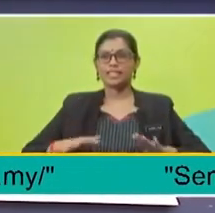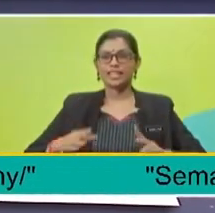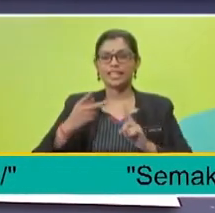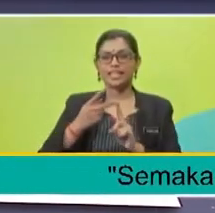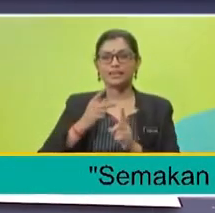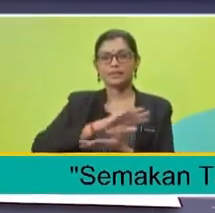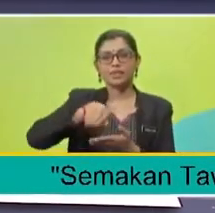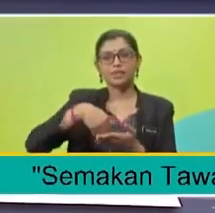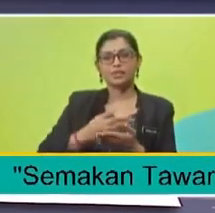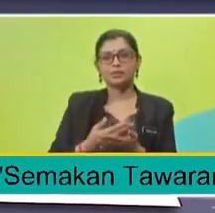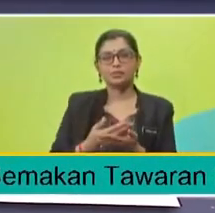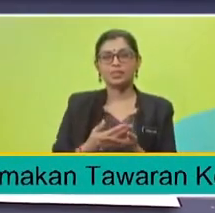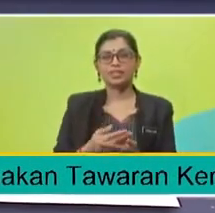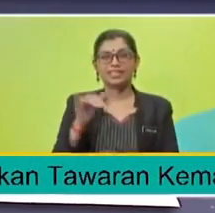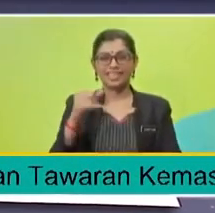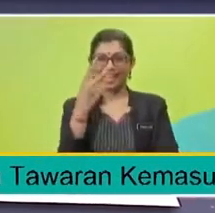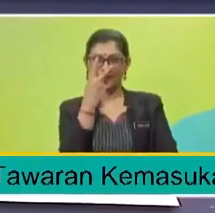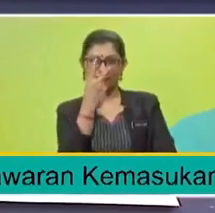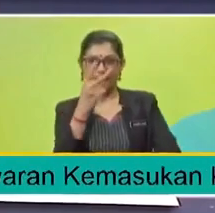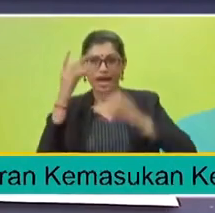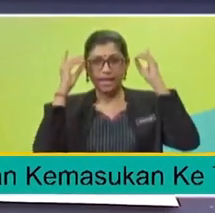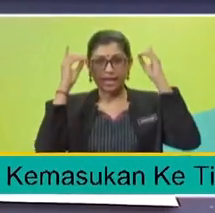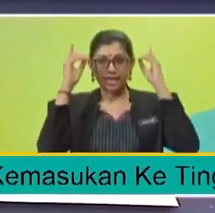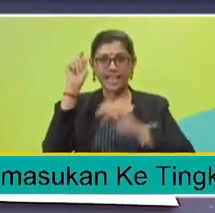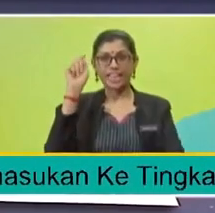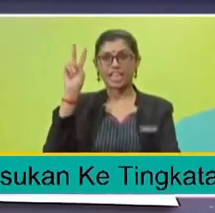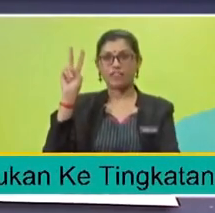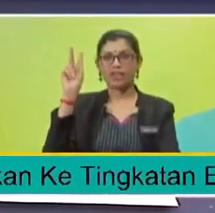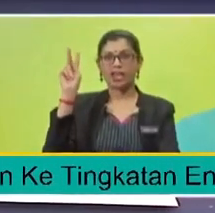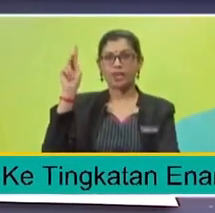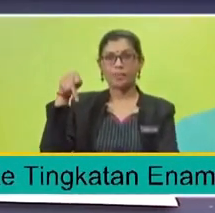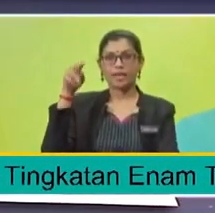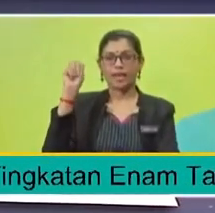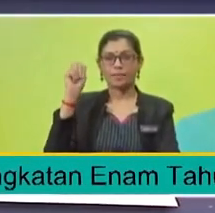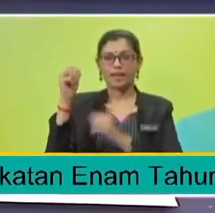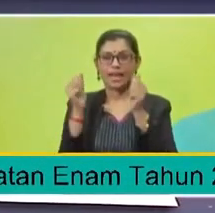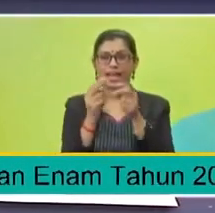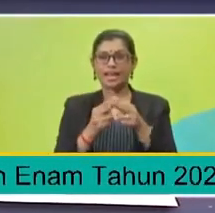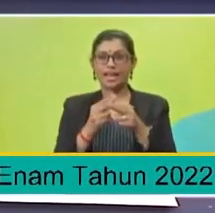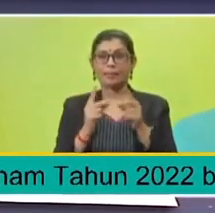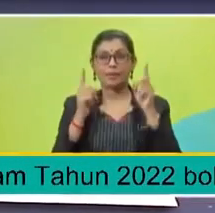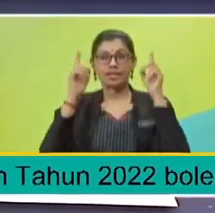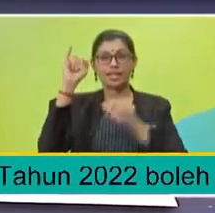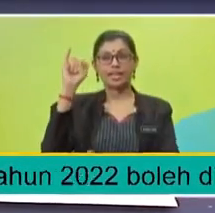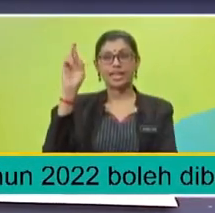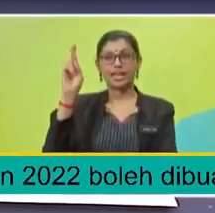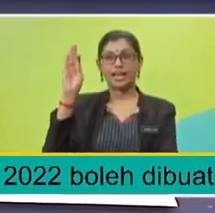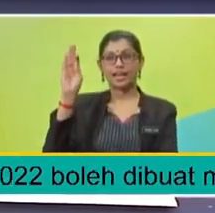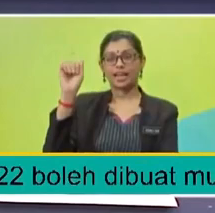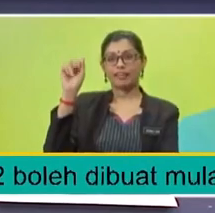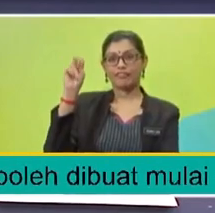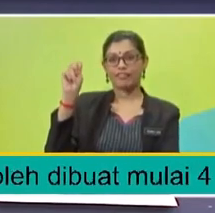menyaksikan directv PM bersama saya pengacara Anda Irfansyah mebelah Nikita dalam slot